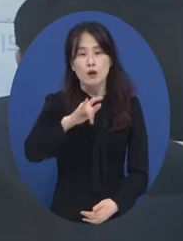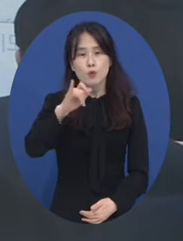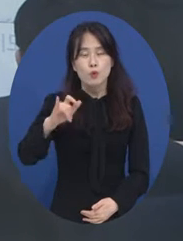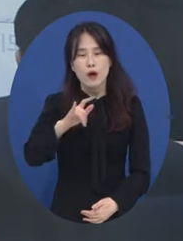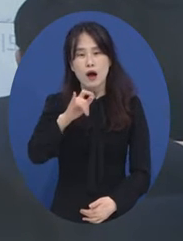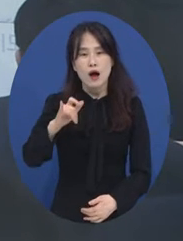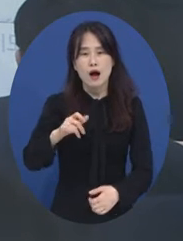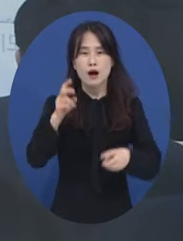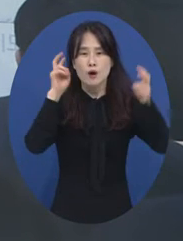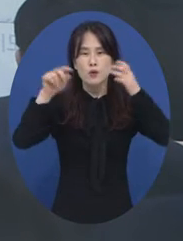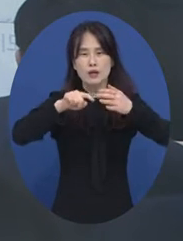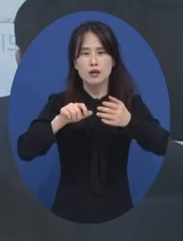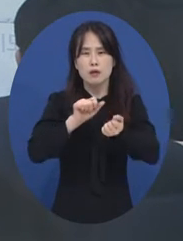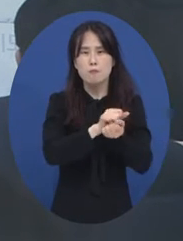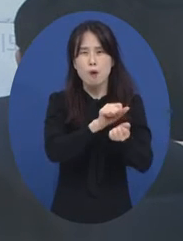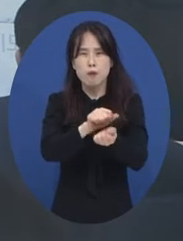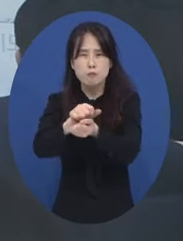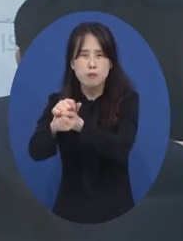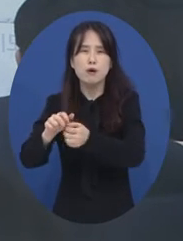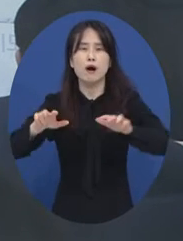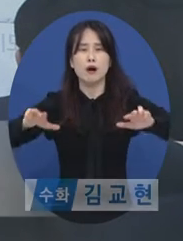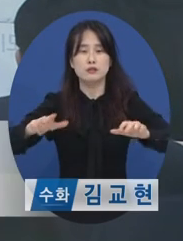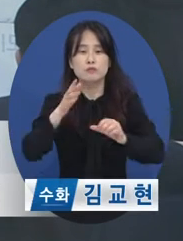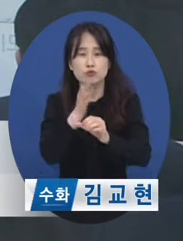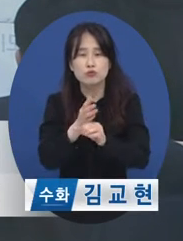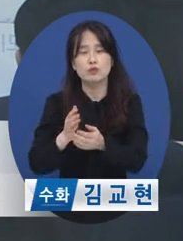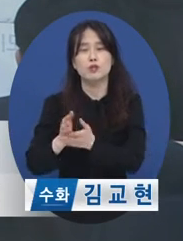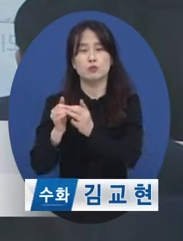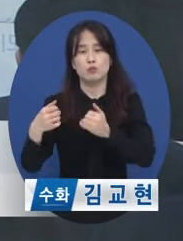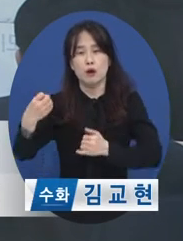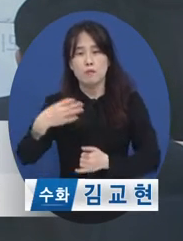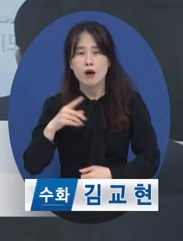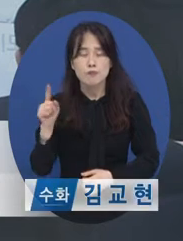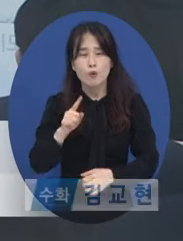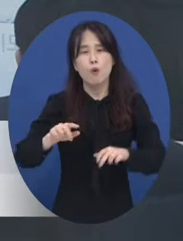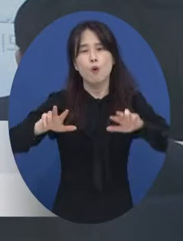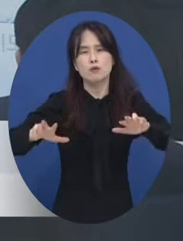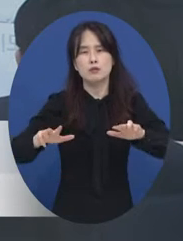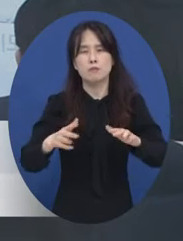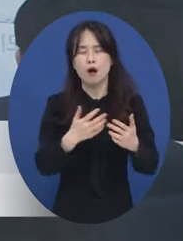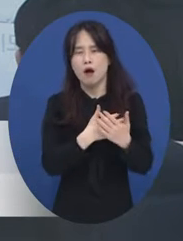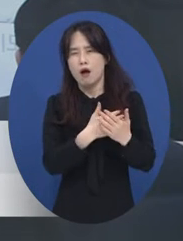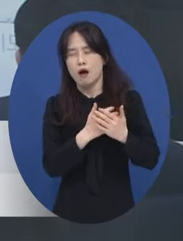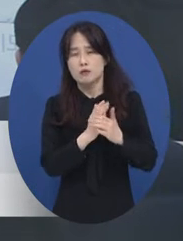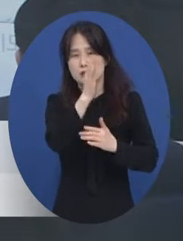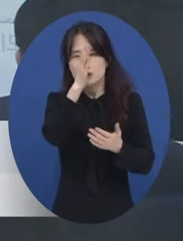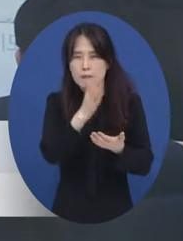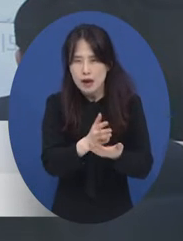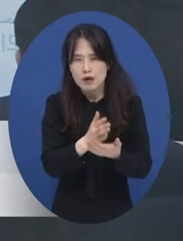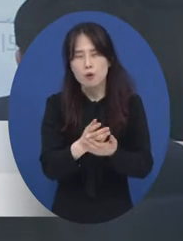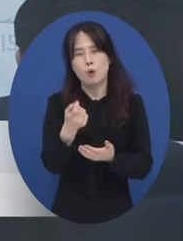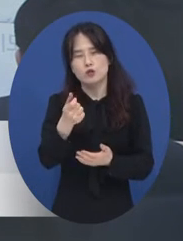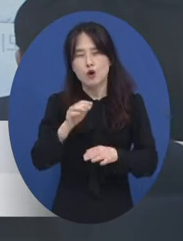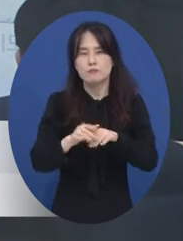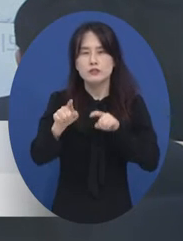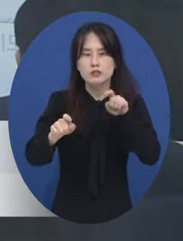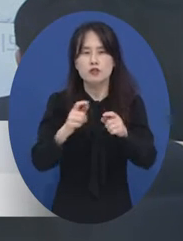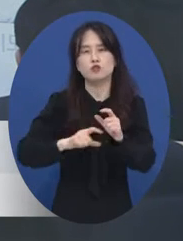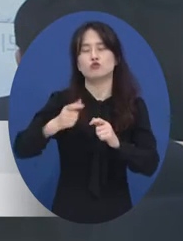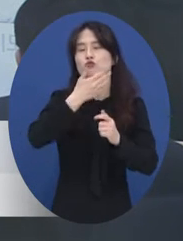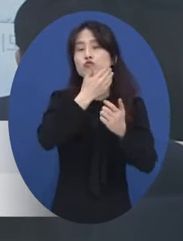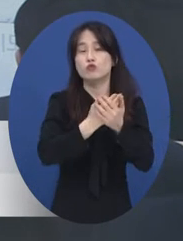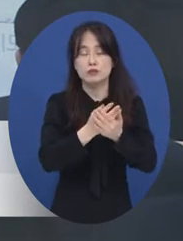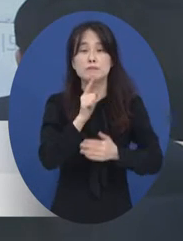코론 알고 의 직장 내 감염이 현실화되고 있습니다 전문가들은 이럴 때일수록 지나친 불안 보다는 작은 실천이